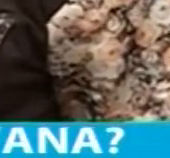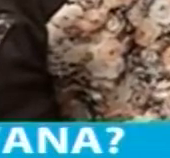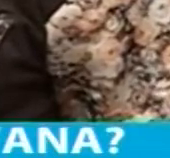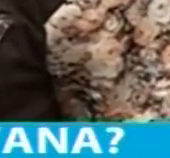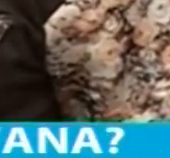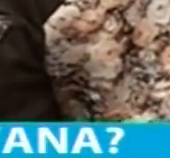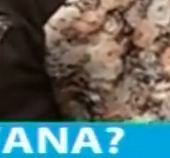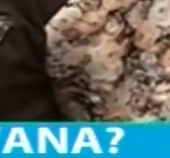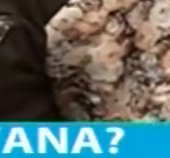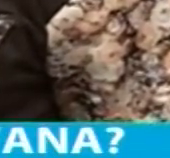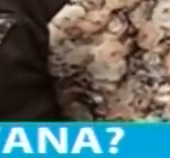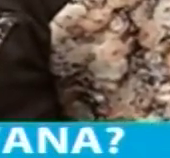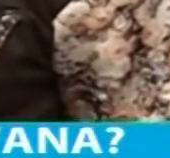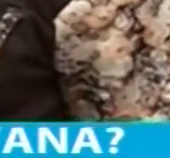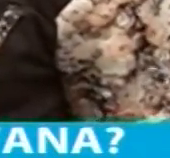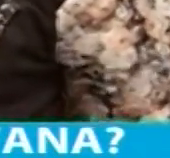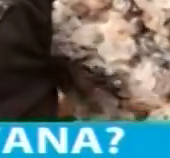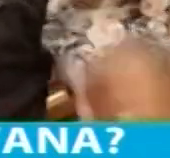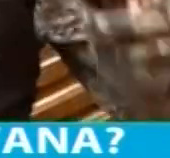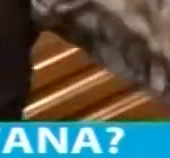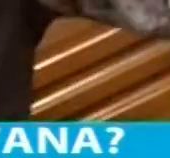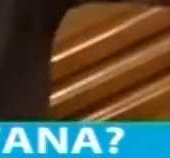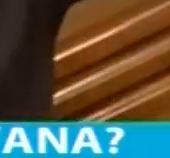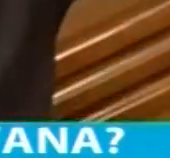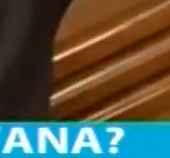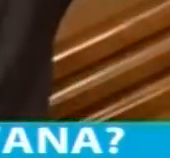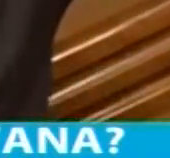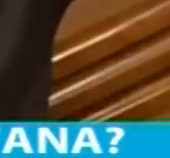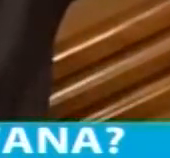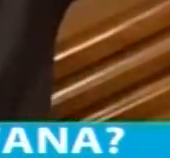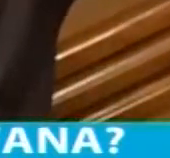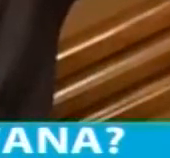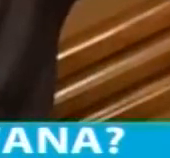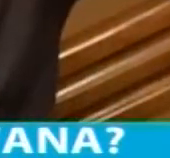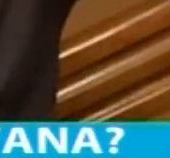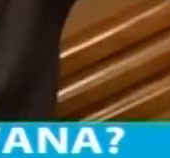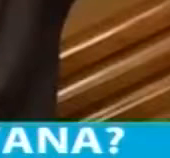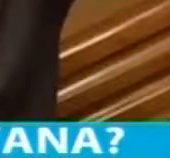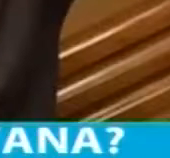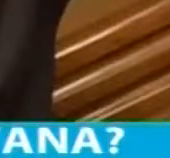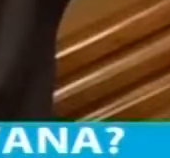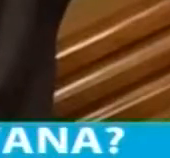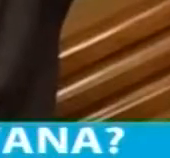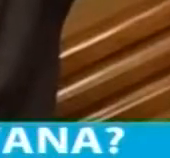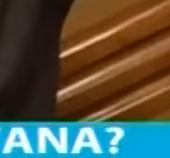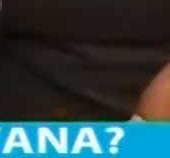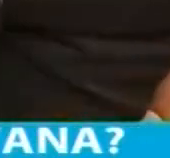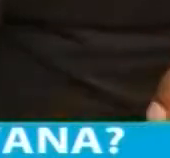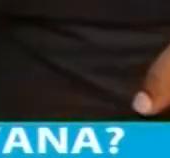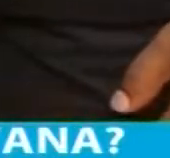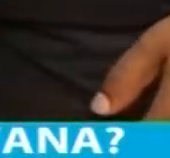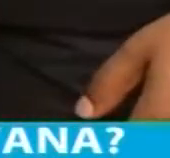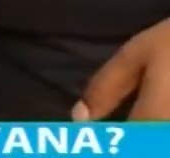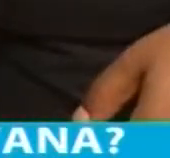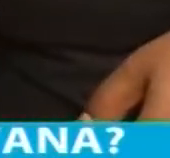unanijua. He! Na nimekuona tu nikawa na shuku na wewe.